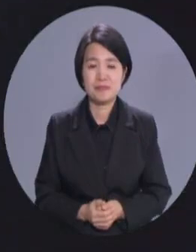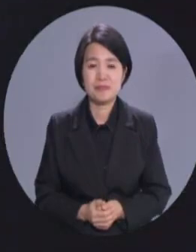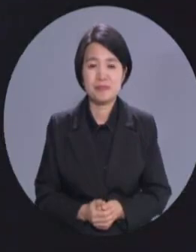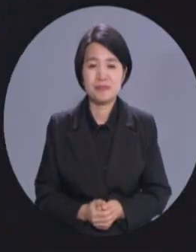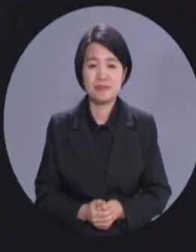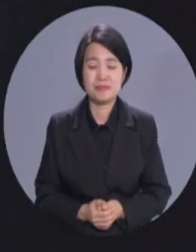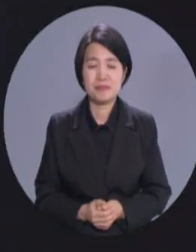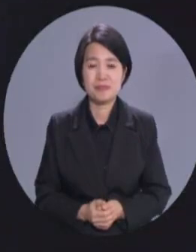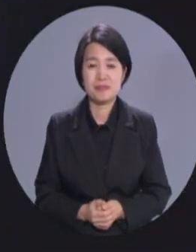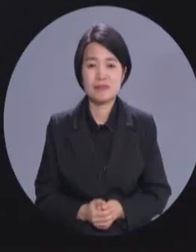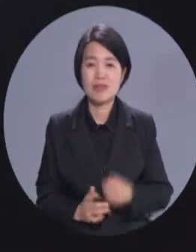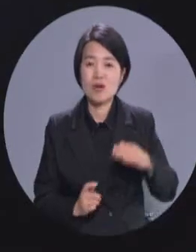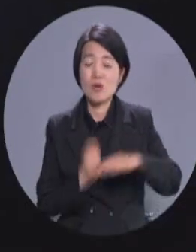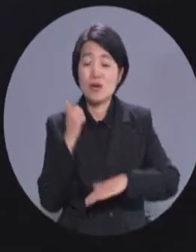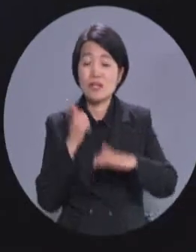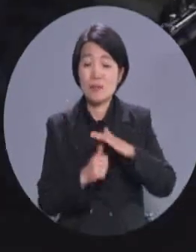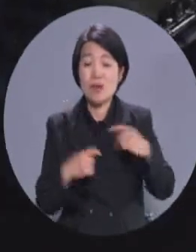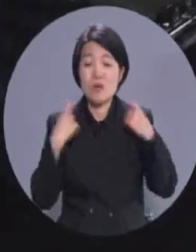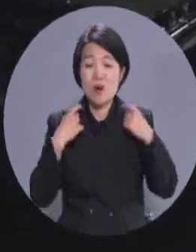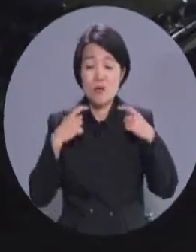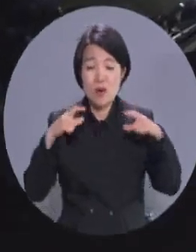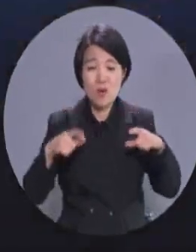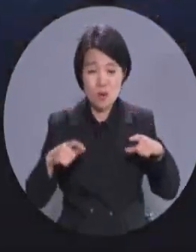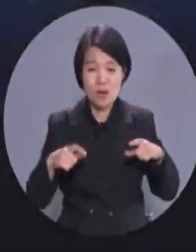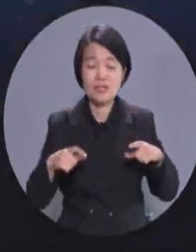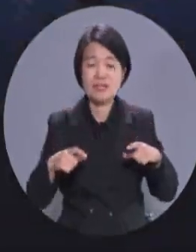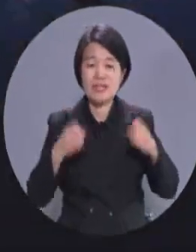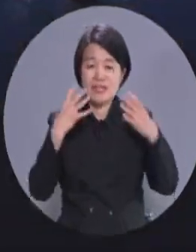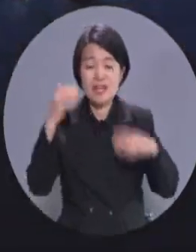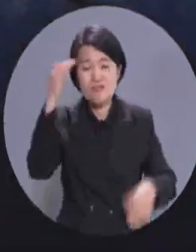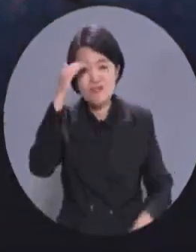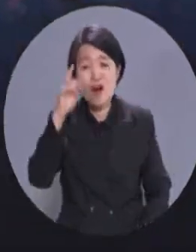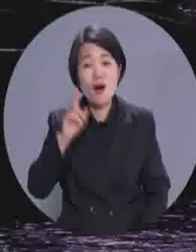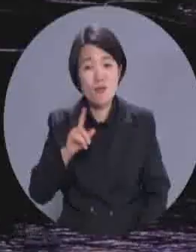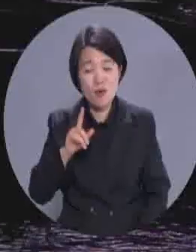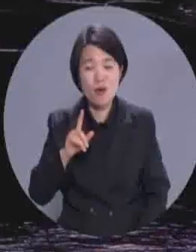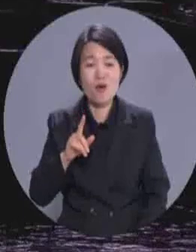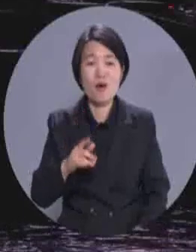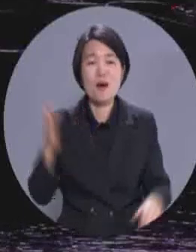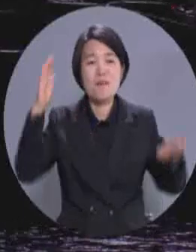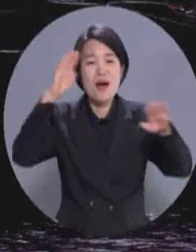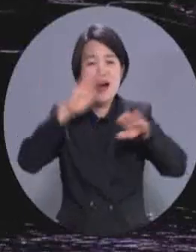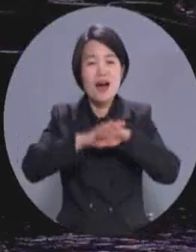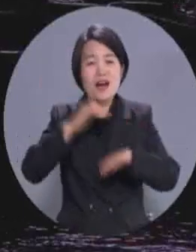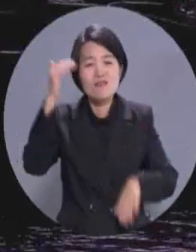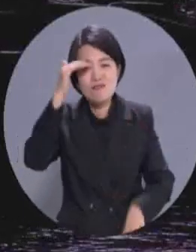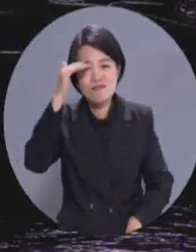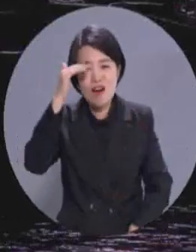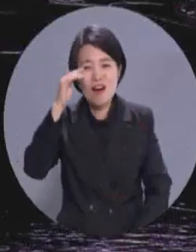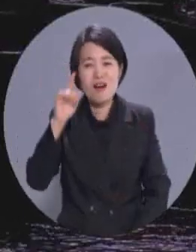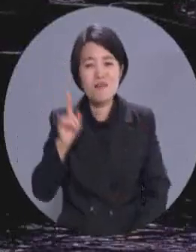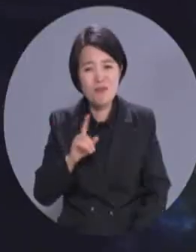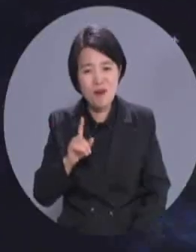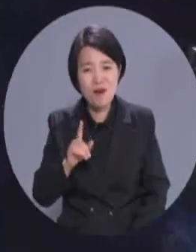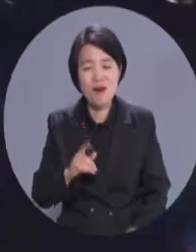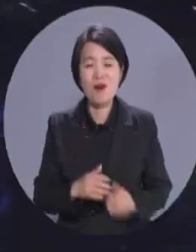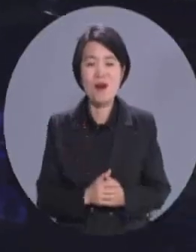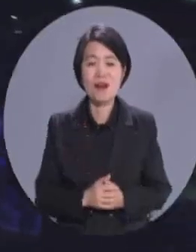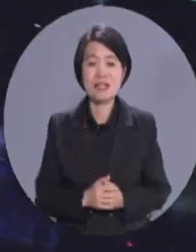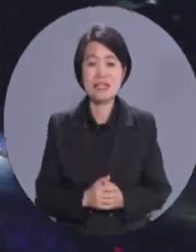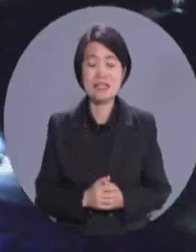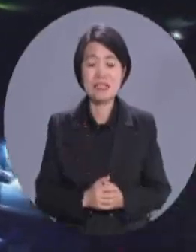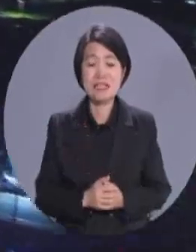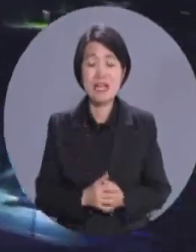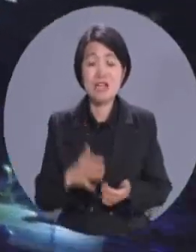기자입니다 고흥의 대표 관광지 녹동항에 새로운 볼거리 그것도 야간 볼거리가 생겼습니다